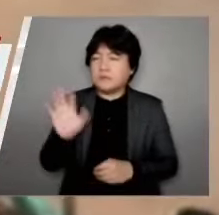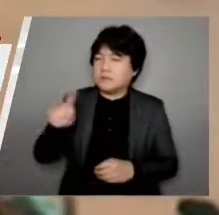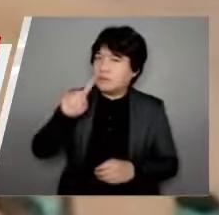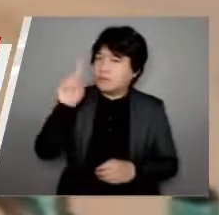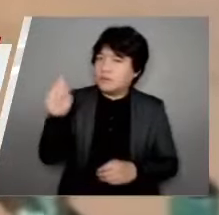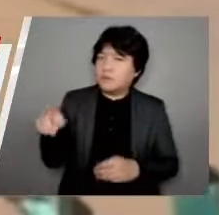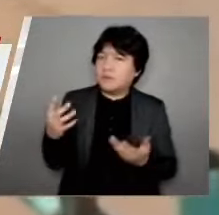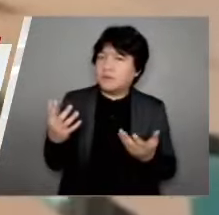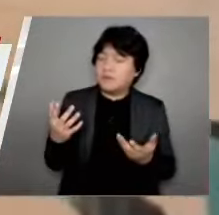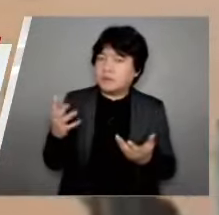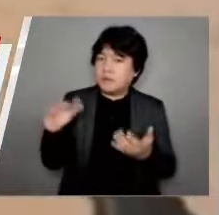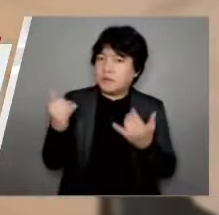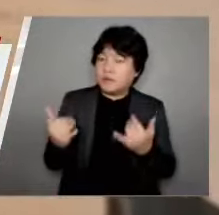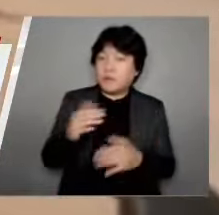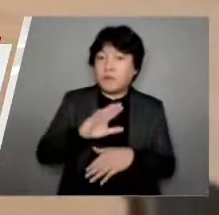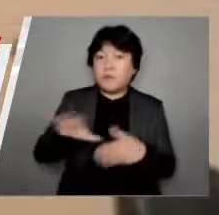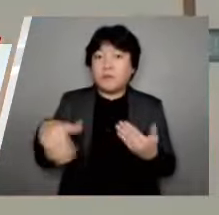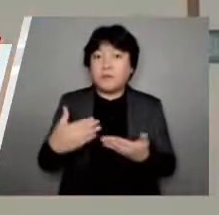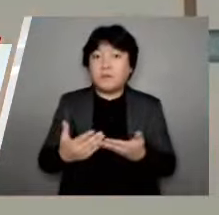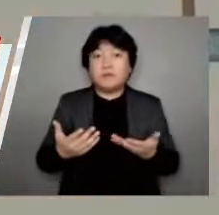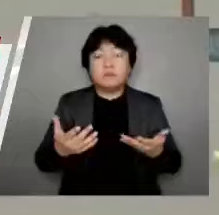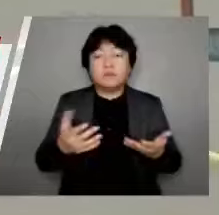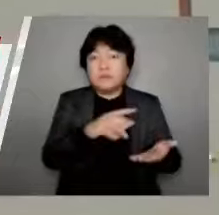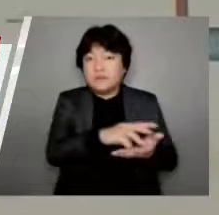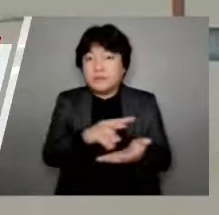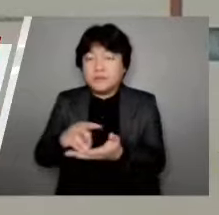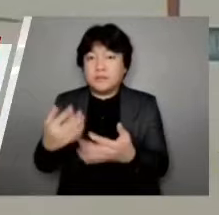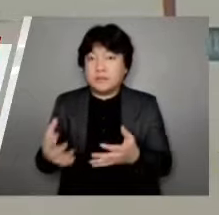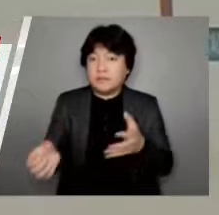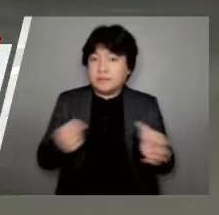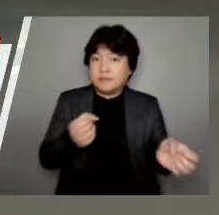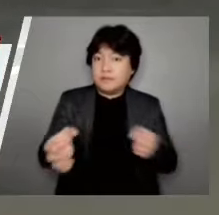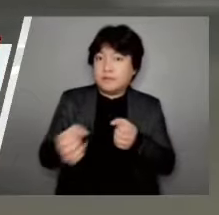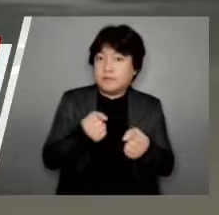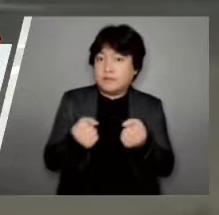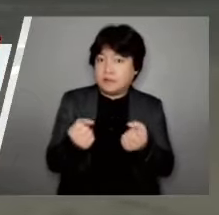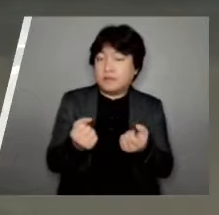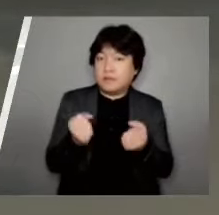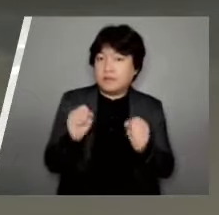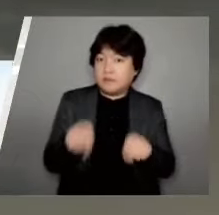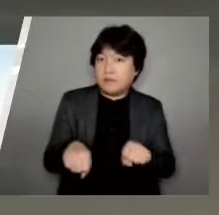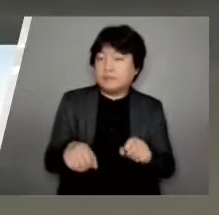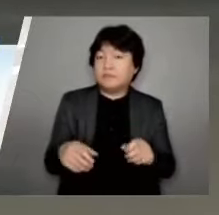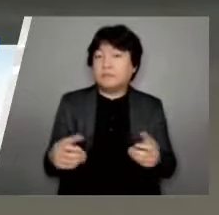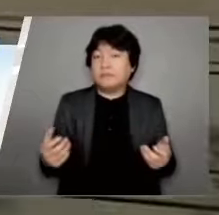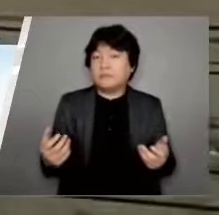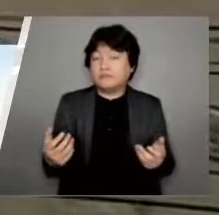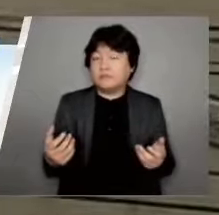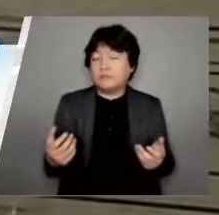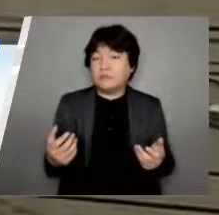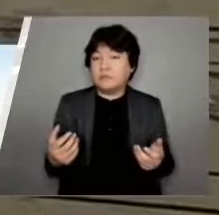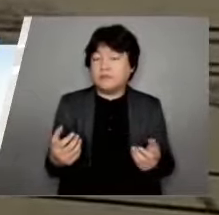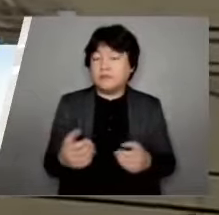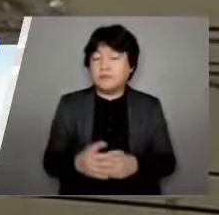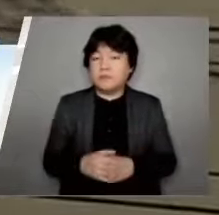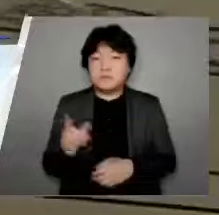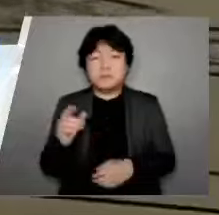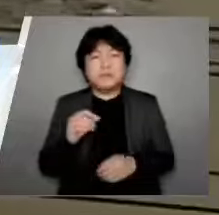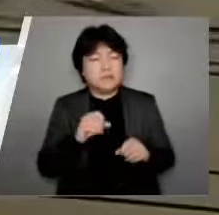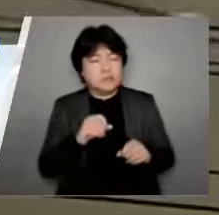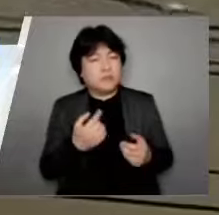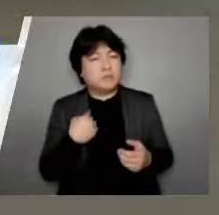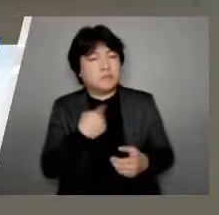ng lugar ay naabot na po ng rescue sa mga sandaling ito. Well, pilit nating maabot lahat,